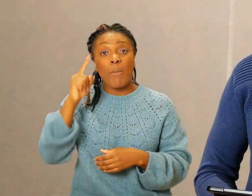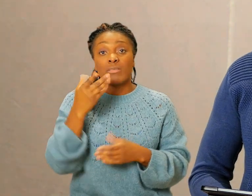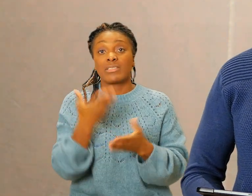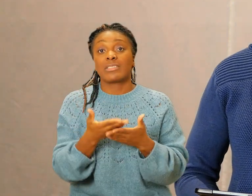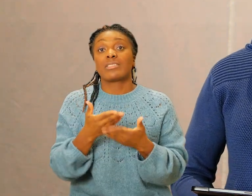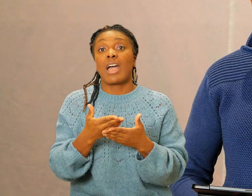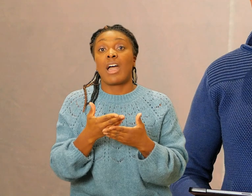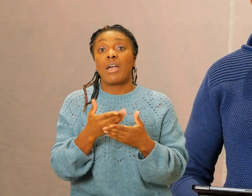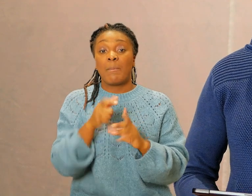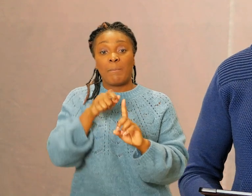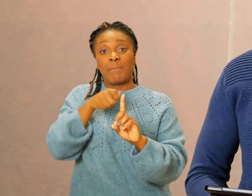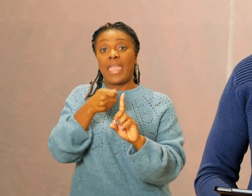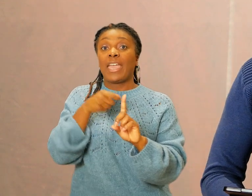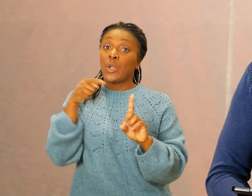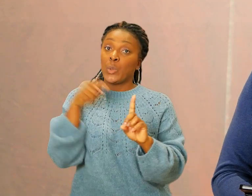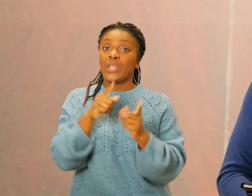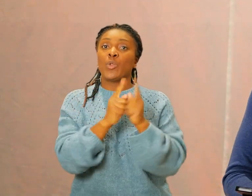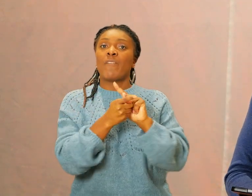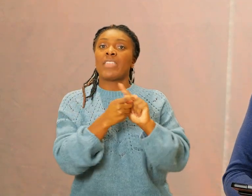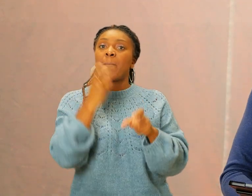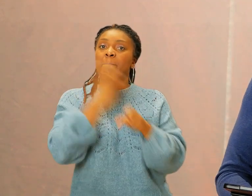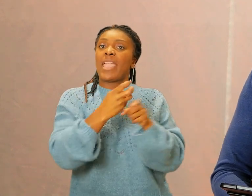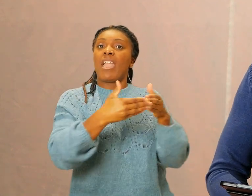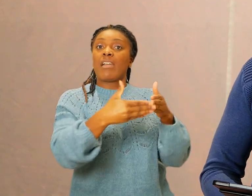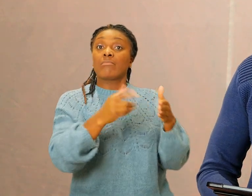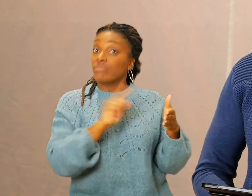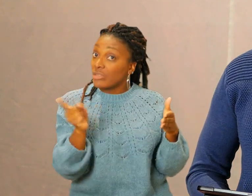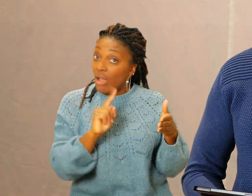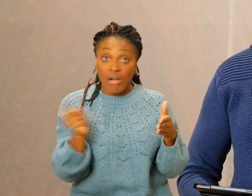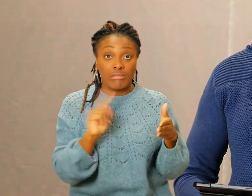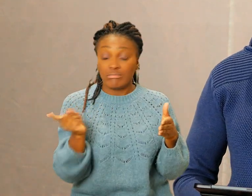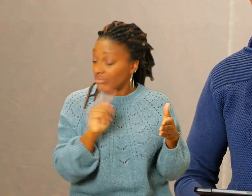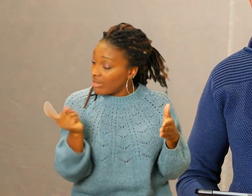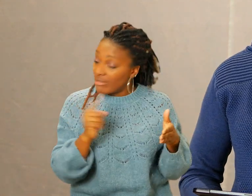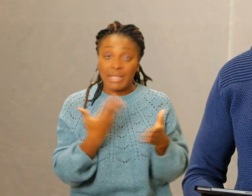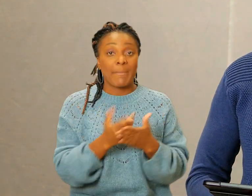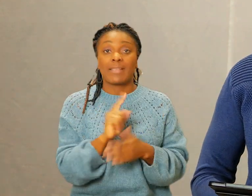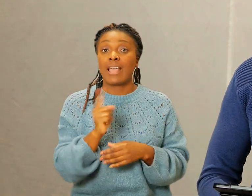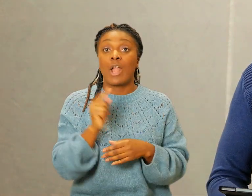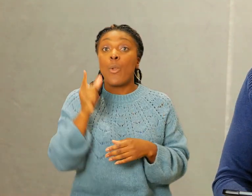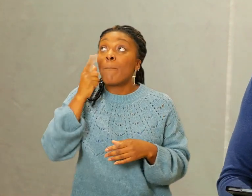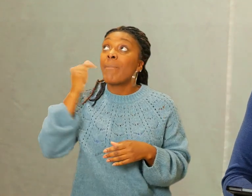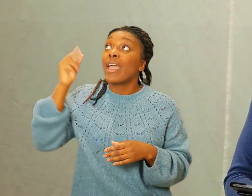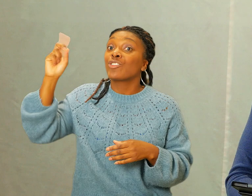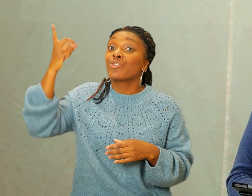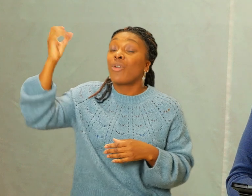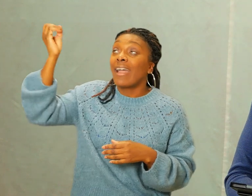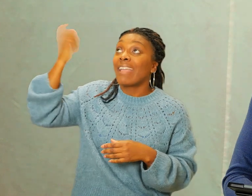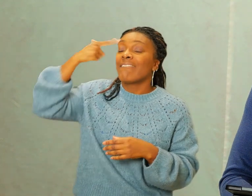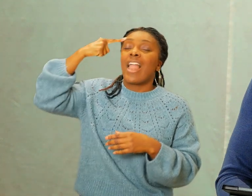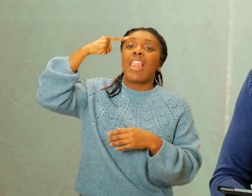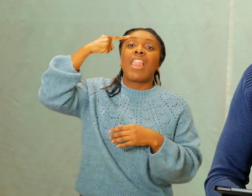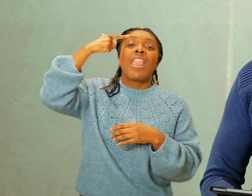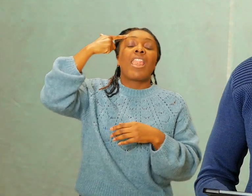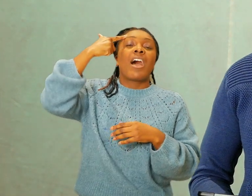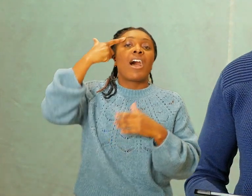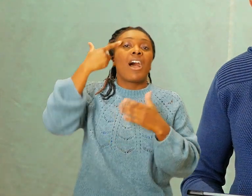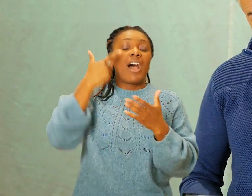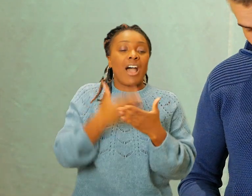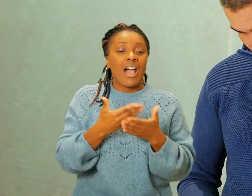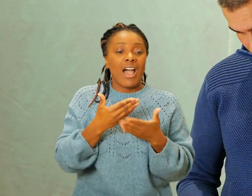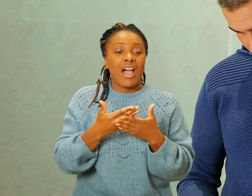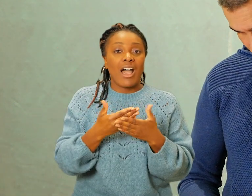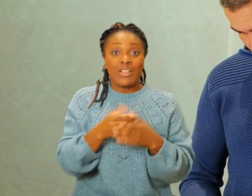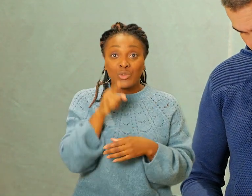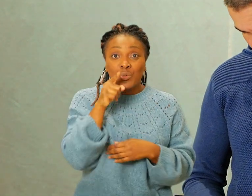met pas du tout Pierre, l'homme, en avant, mais il met en avant ce que le Père a révélé à son enfant. C'est-à-dire, tu es